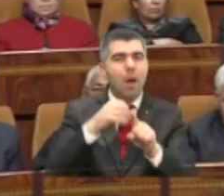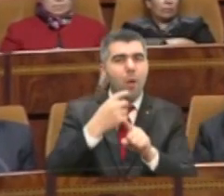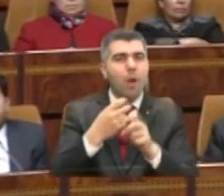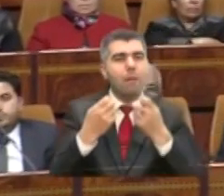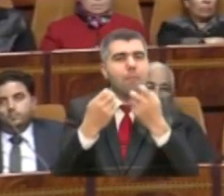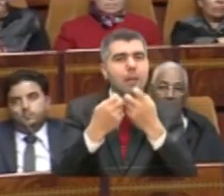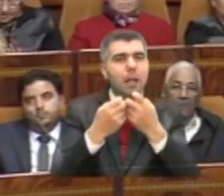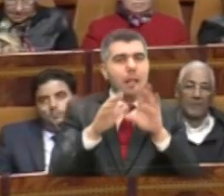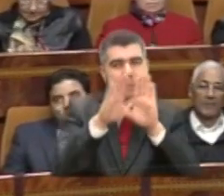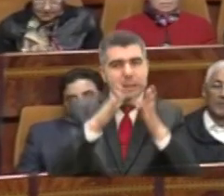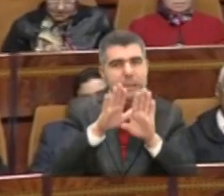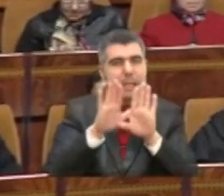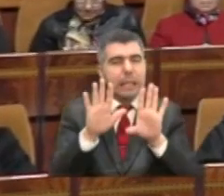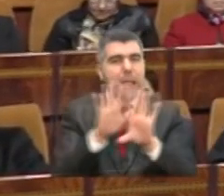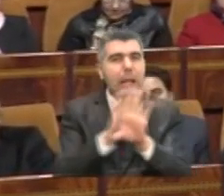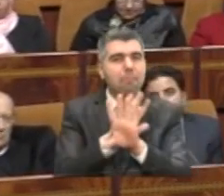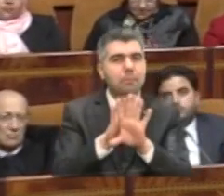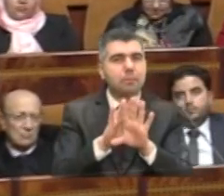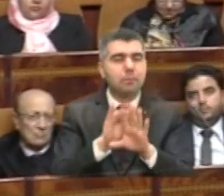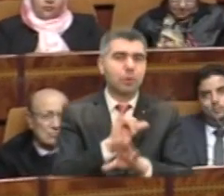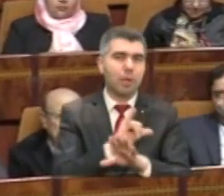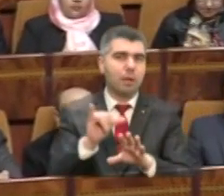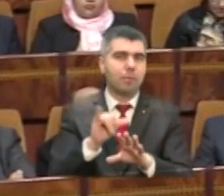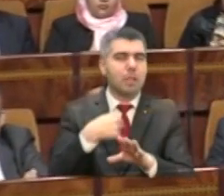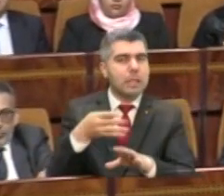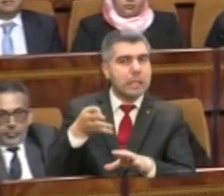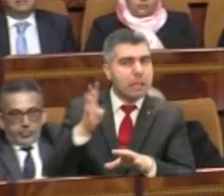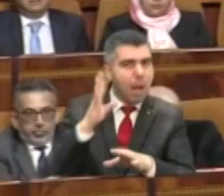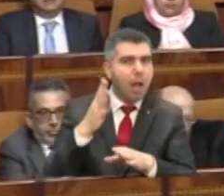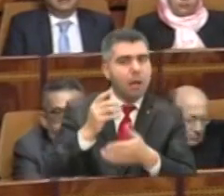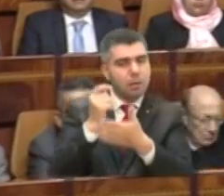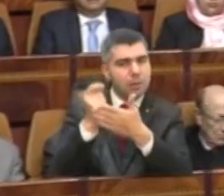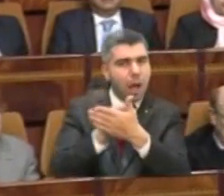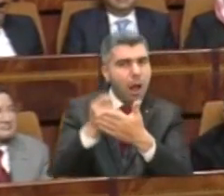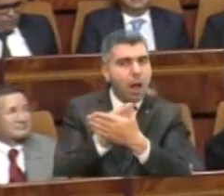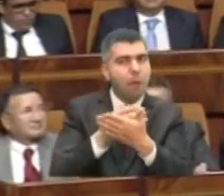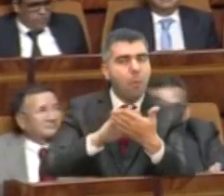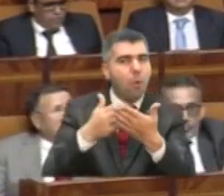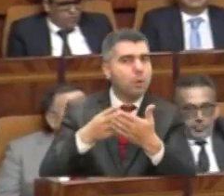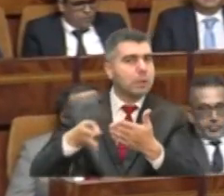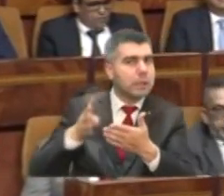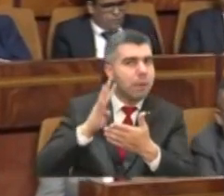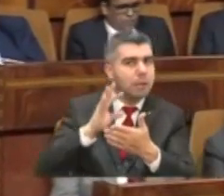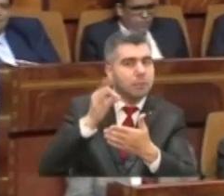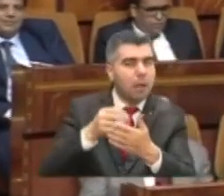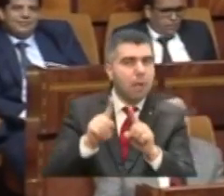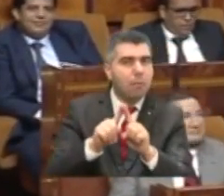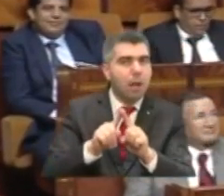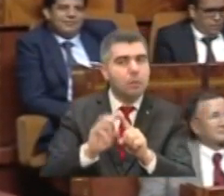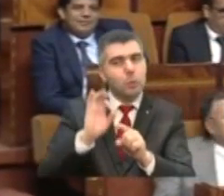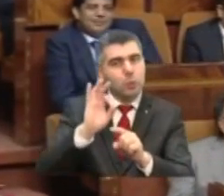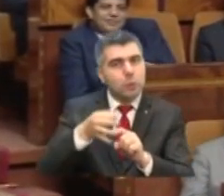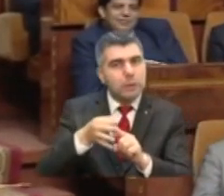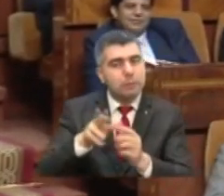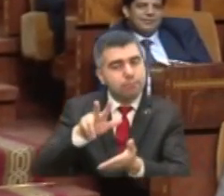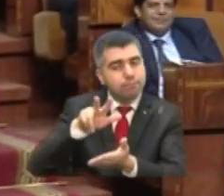كنتصنتوا لجميع المطالب وكنحاولوا ما امكن نلبيو الامور الممكنه في الحدود